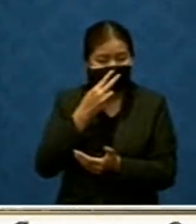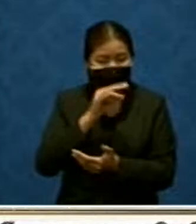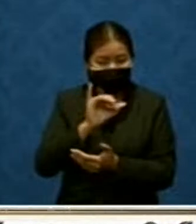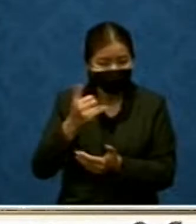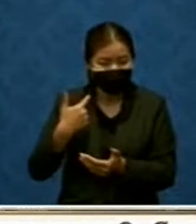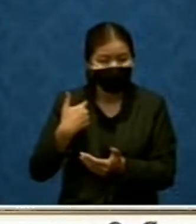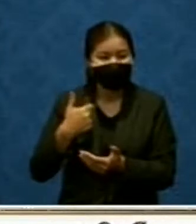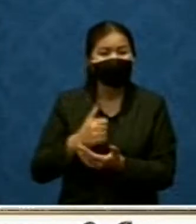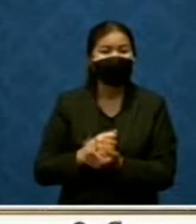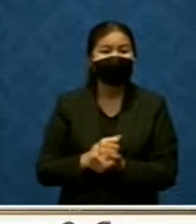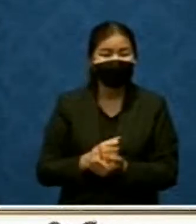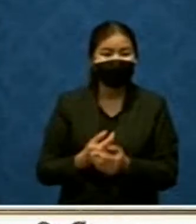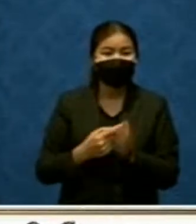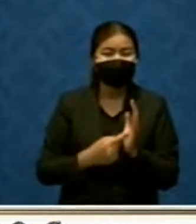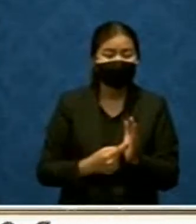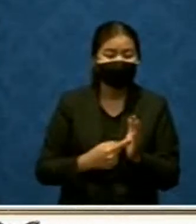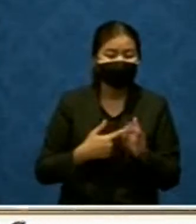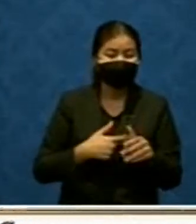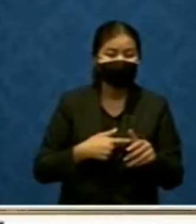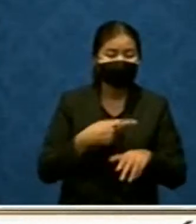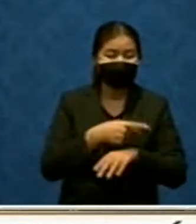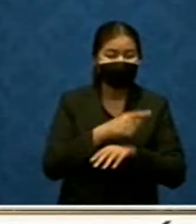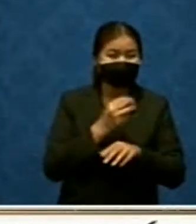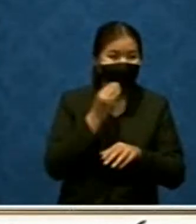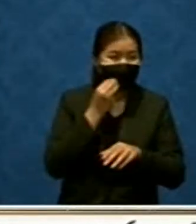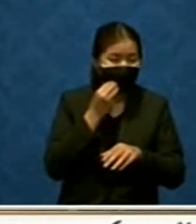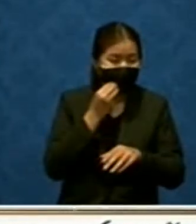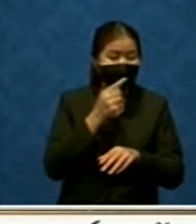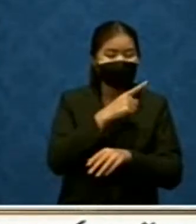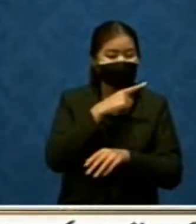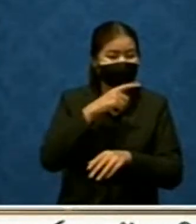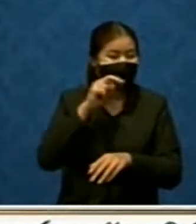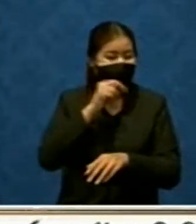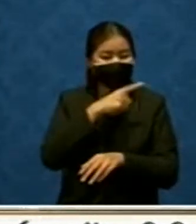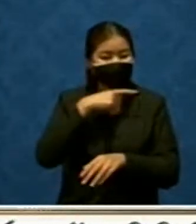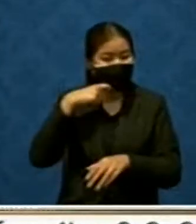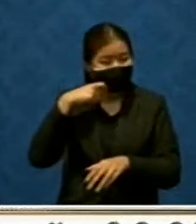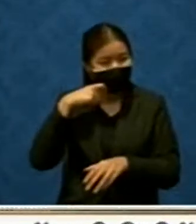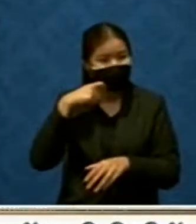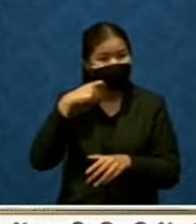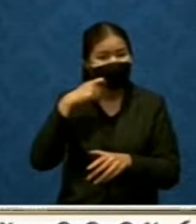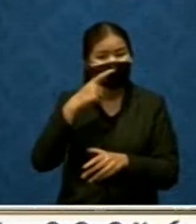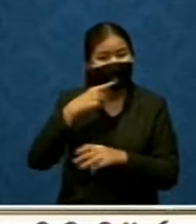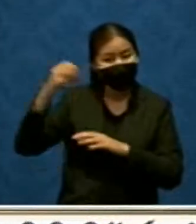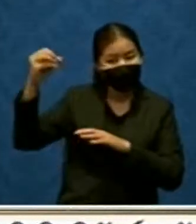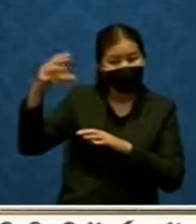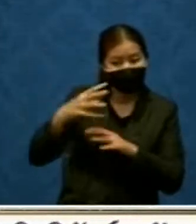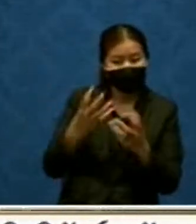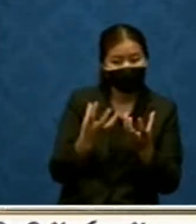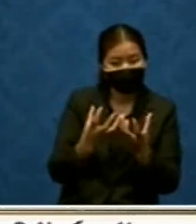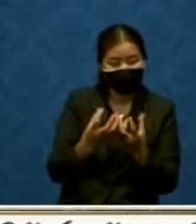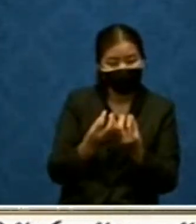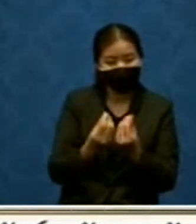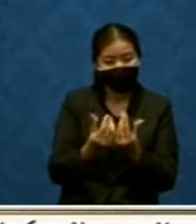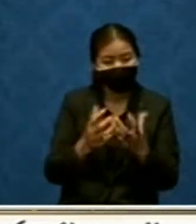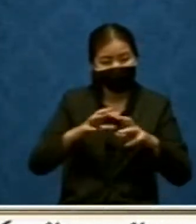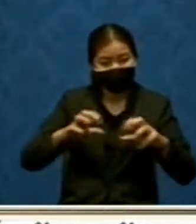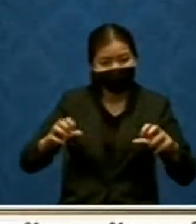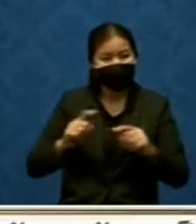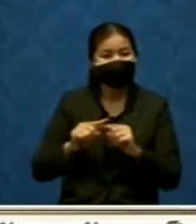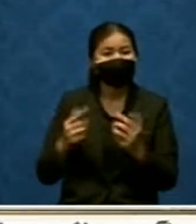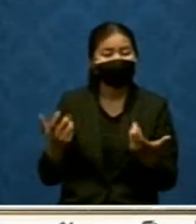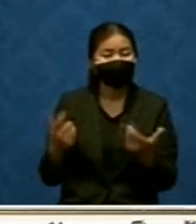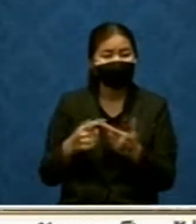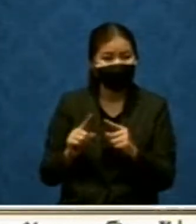จัหวส พิมfeen Mitgli Detectiveินน้ำ เค้บว เฮ้ย เกือ หลhead ไดเกิด